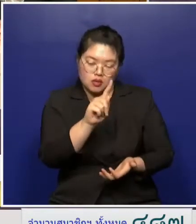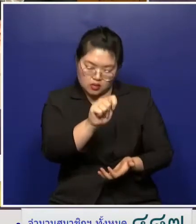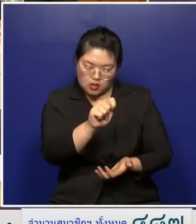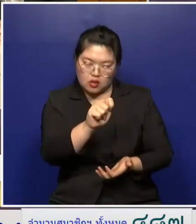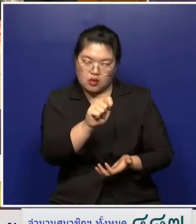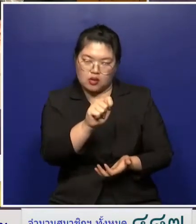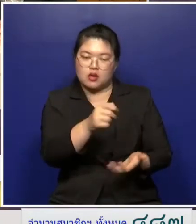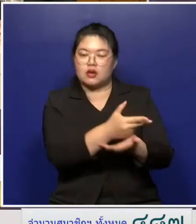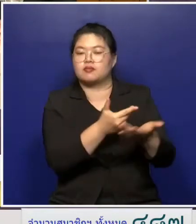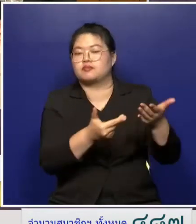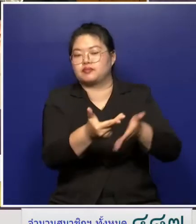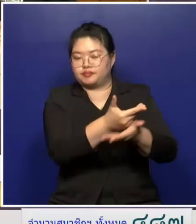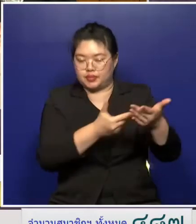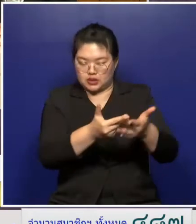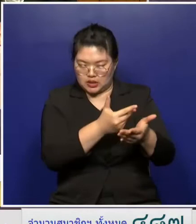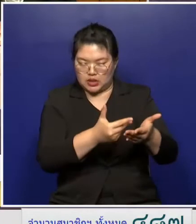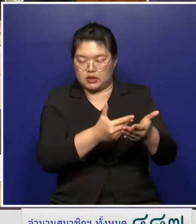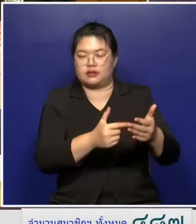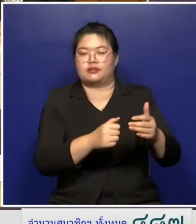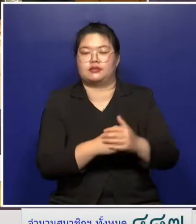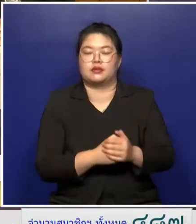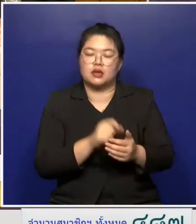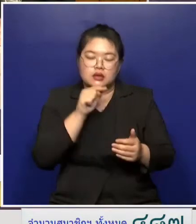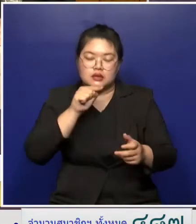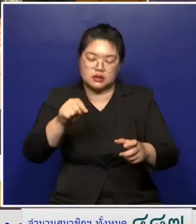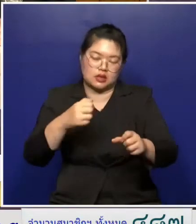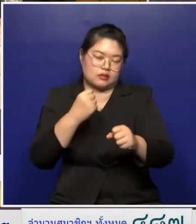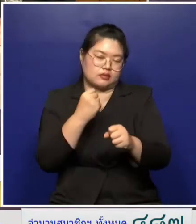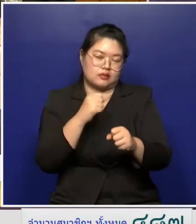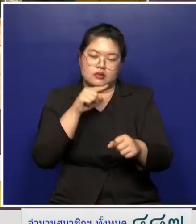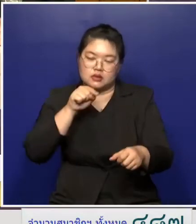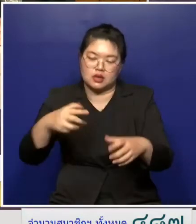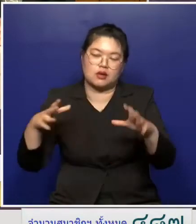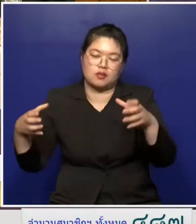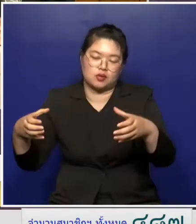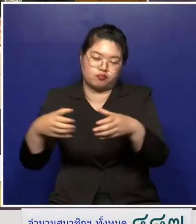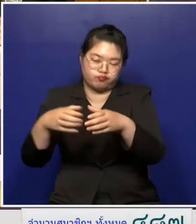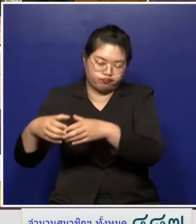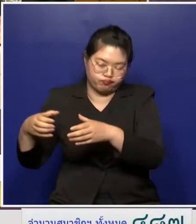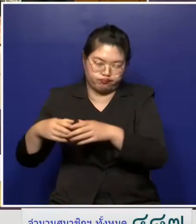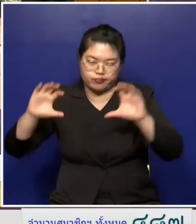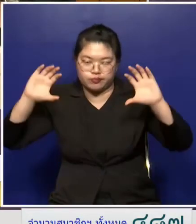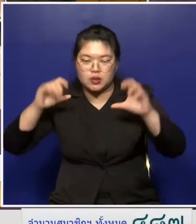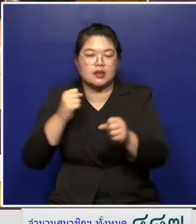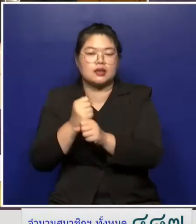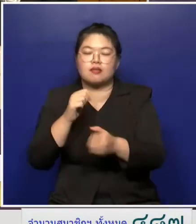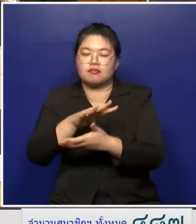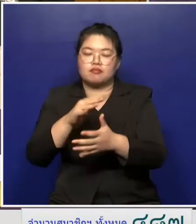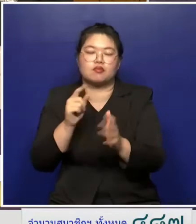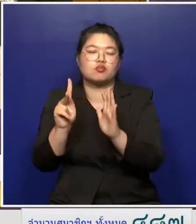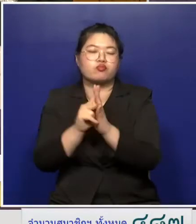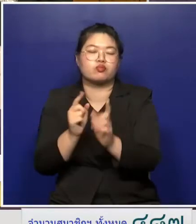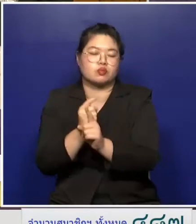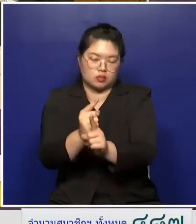ท่านได้มกรุณามมัติแล้วกมข้สังการใหกับหน่วยงานในหนวยงของรัที่สนามไปถอปฏิบต่ไปอัี้ก็จะเป็น